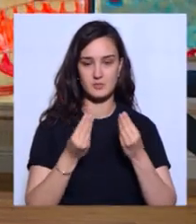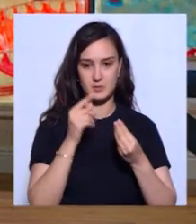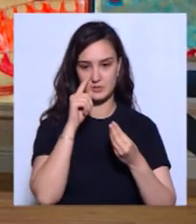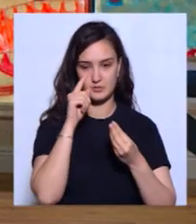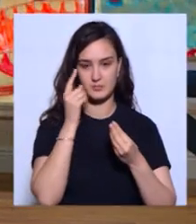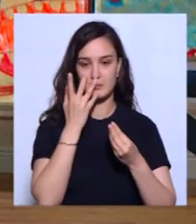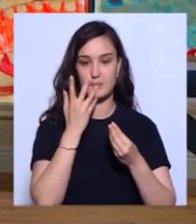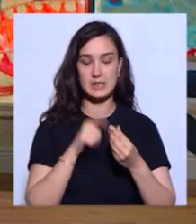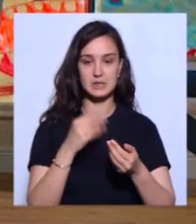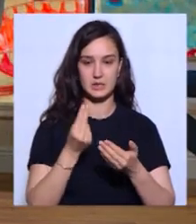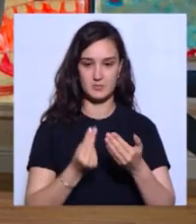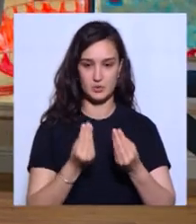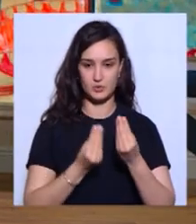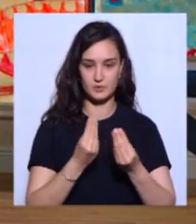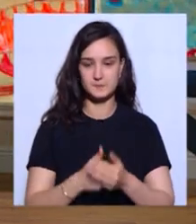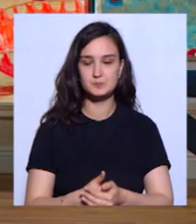ითამაშოთ.